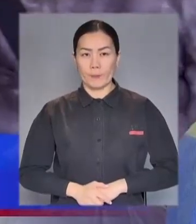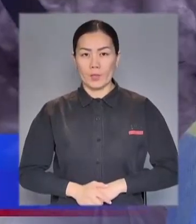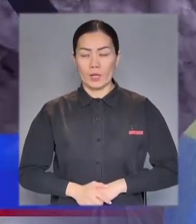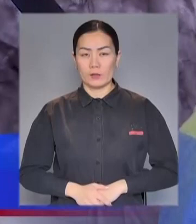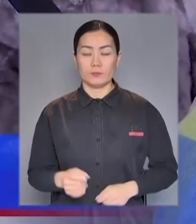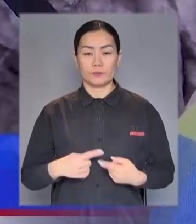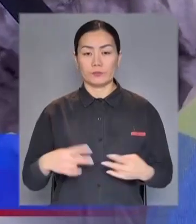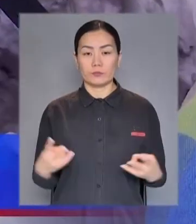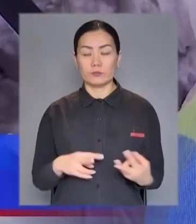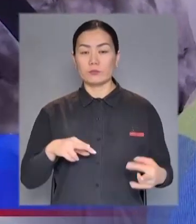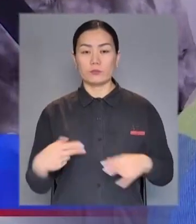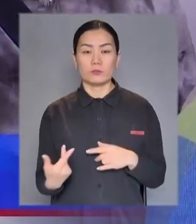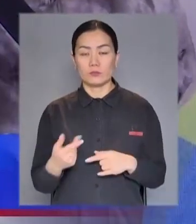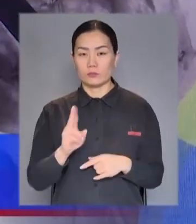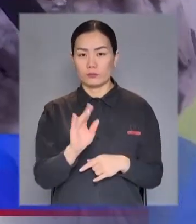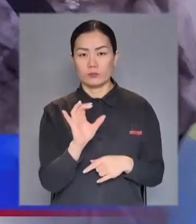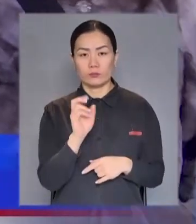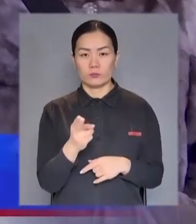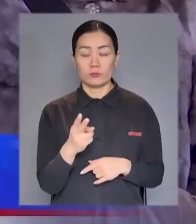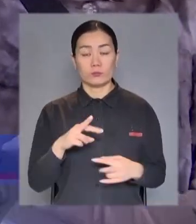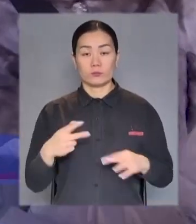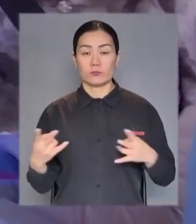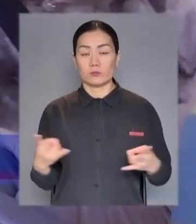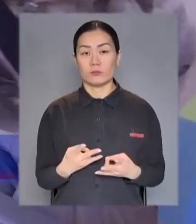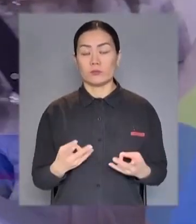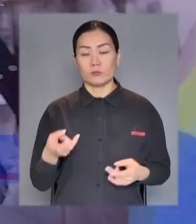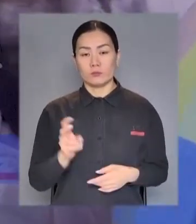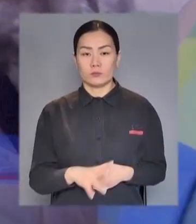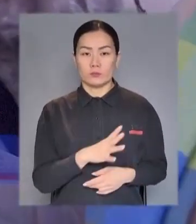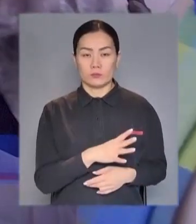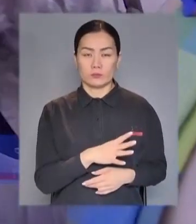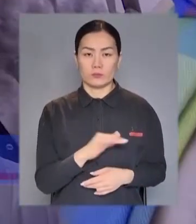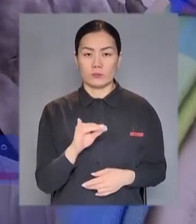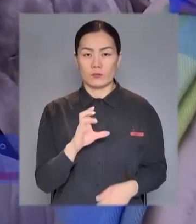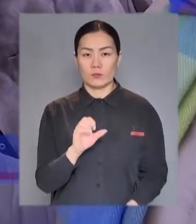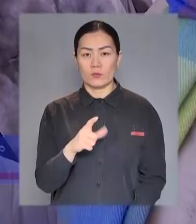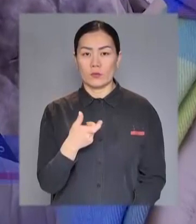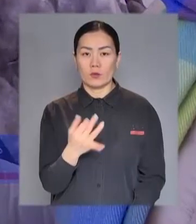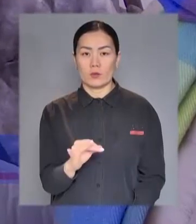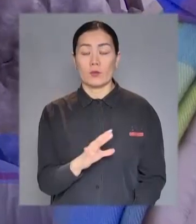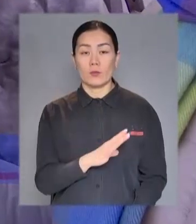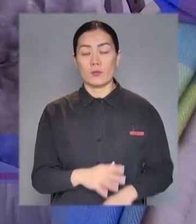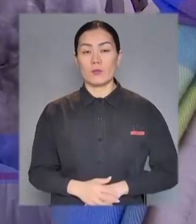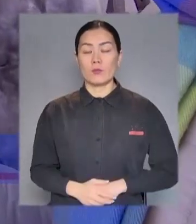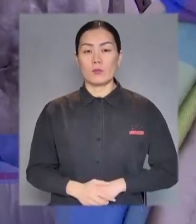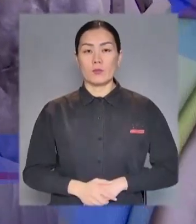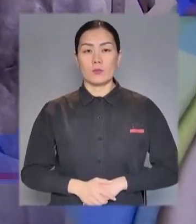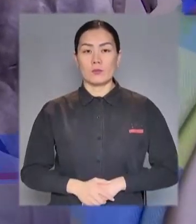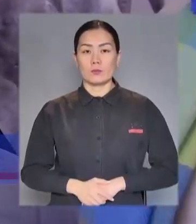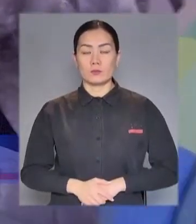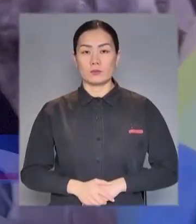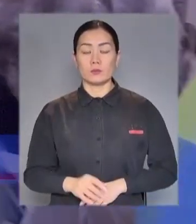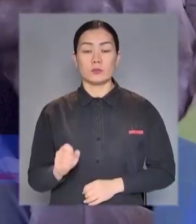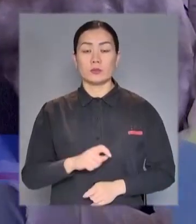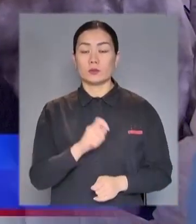Нам действительно нужно поменять председателя КСК. Мы пришли сюда, был Дюсенгали. Вот. Как